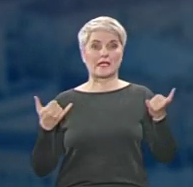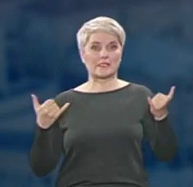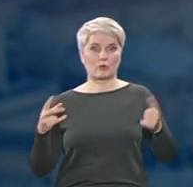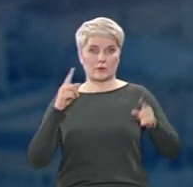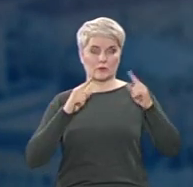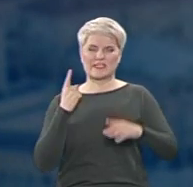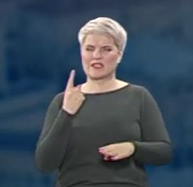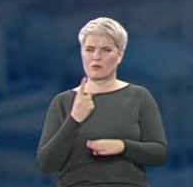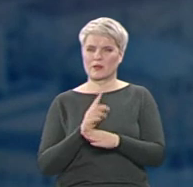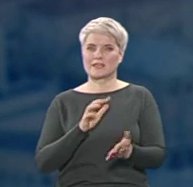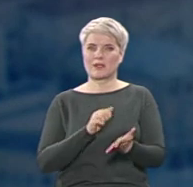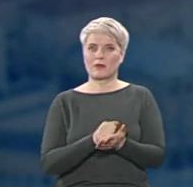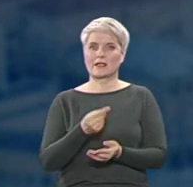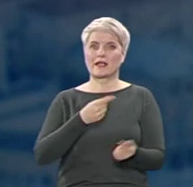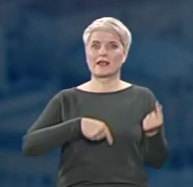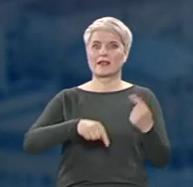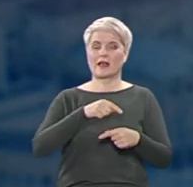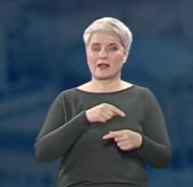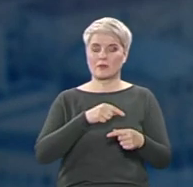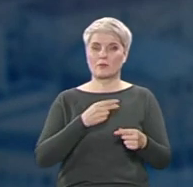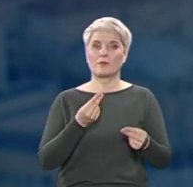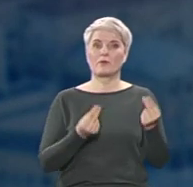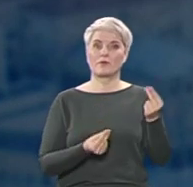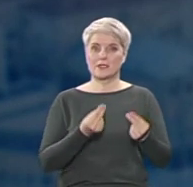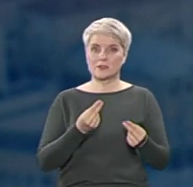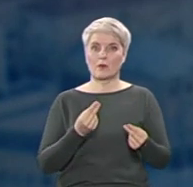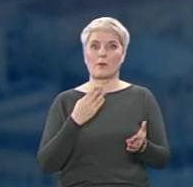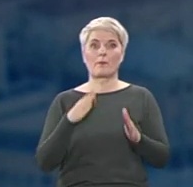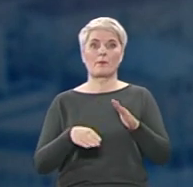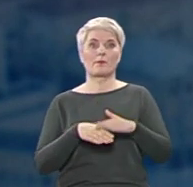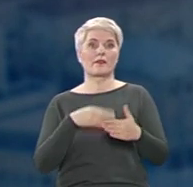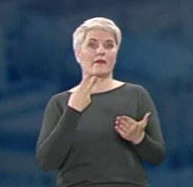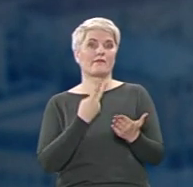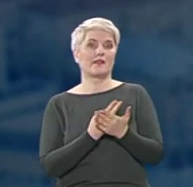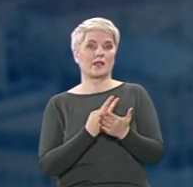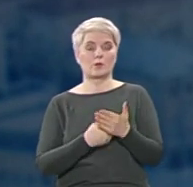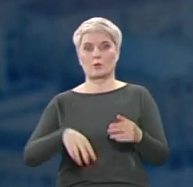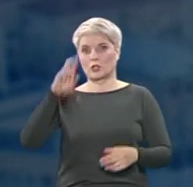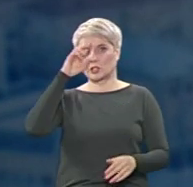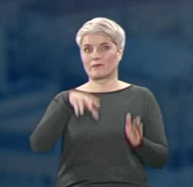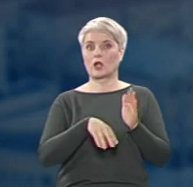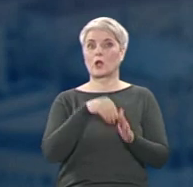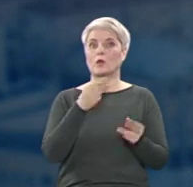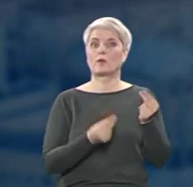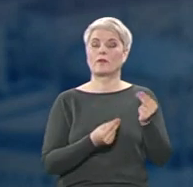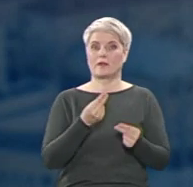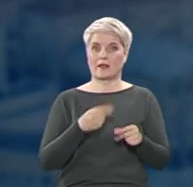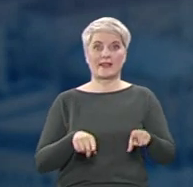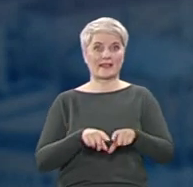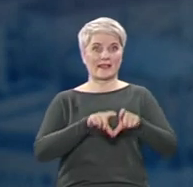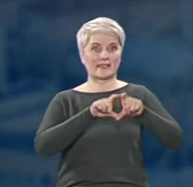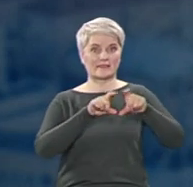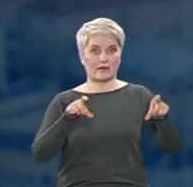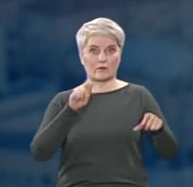займатися гральним бізнесом під виглядом державних лотерей. Прем'єр-міністр України Олексій Гончарук сказав, що таких закладів в Україні понад